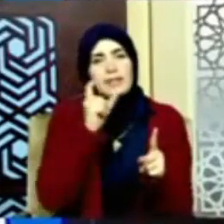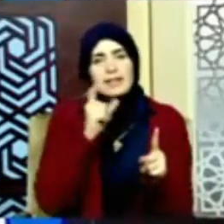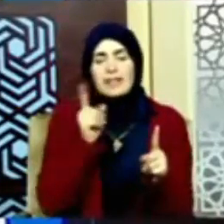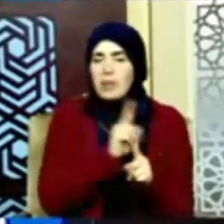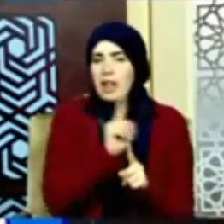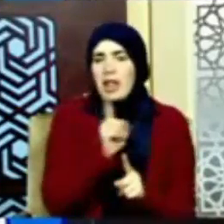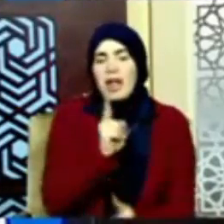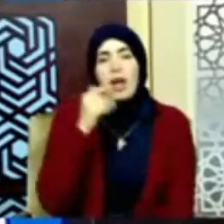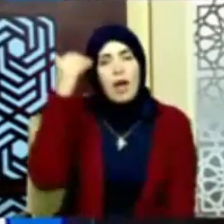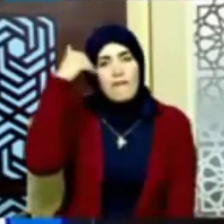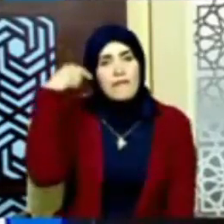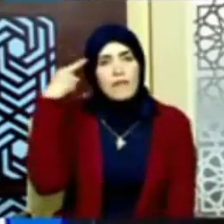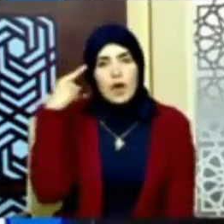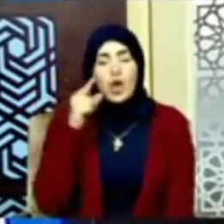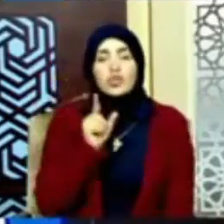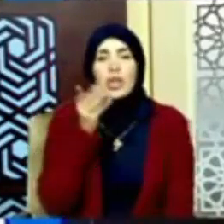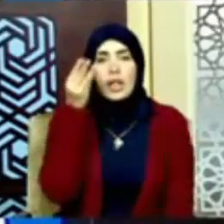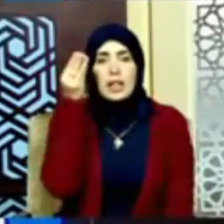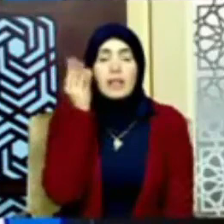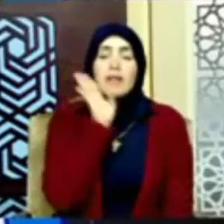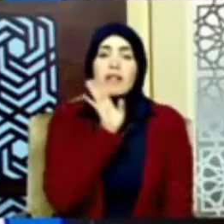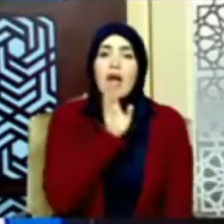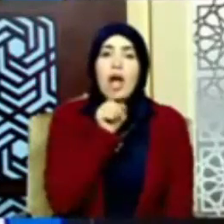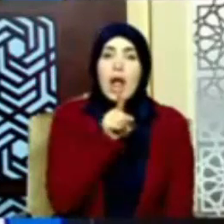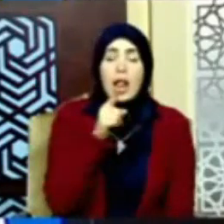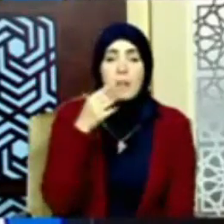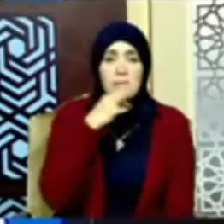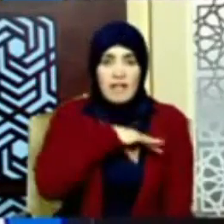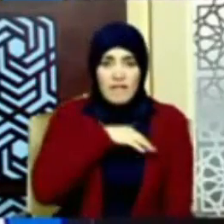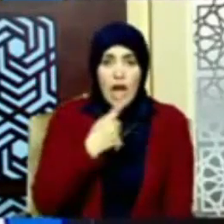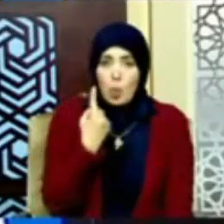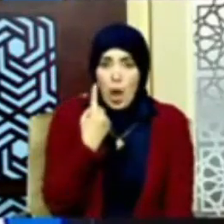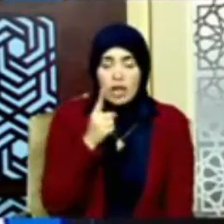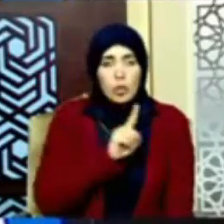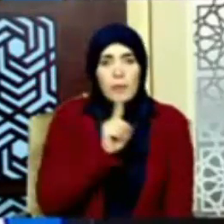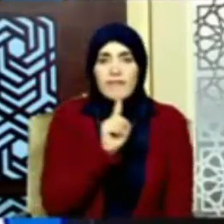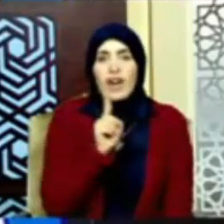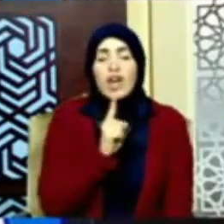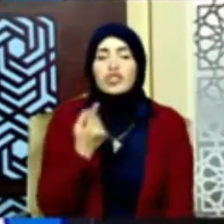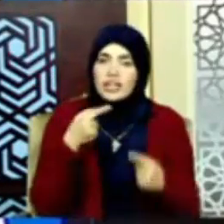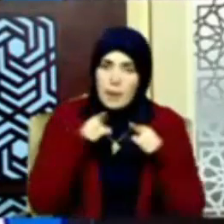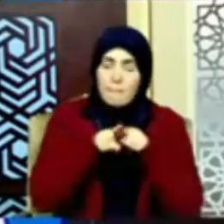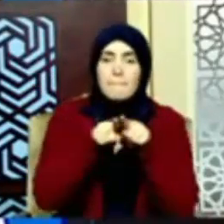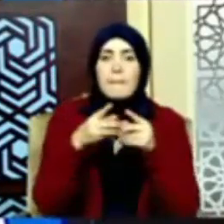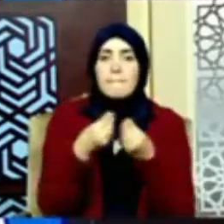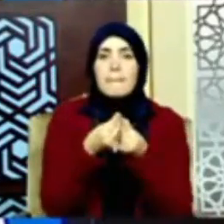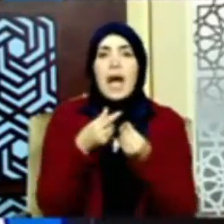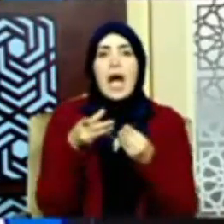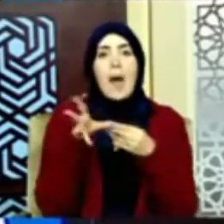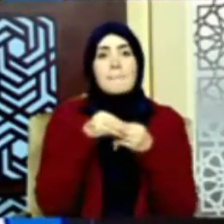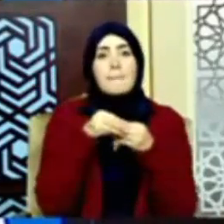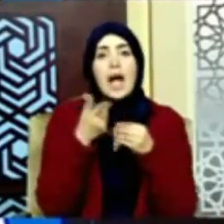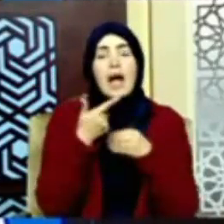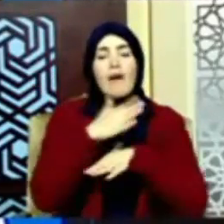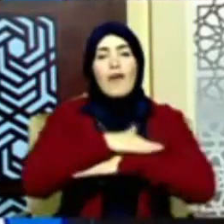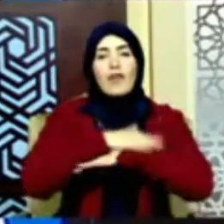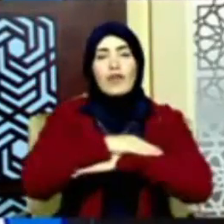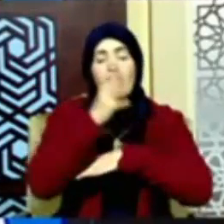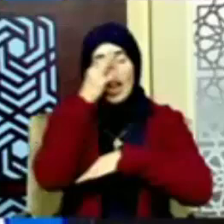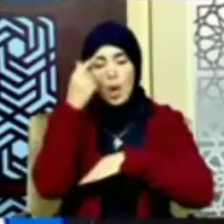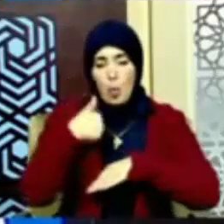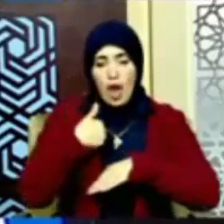تحسبن العلم ينفع وحده ما لم يتوج ربه بخلاقي، فإذا رزقت خليقة